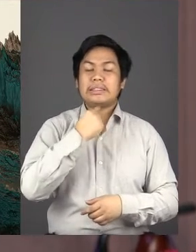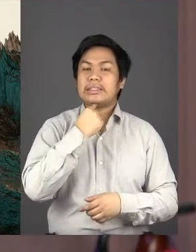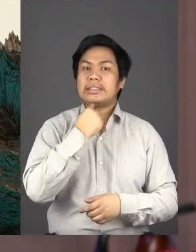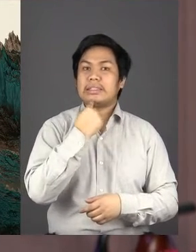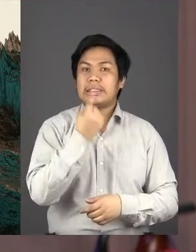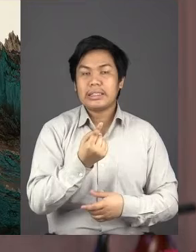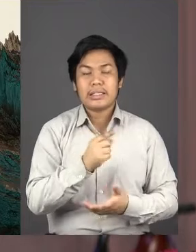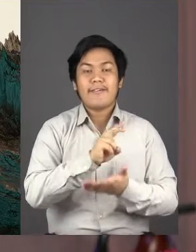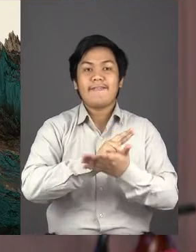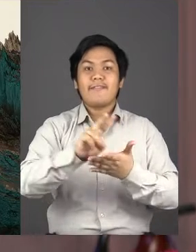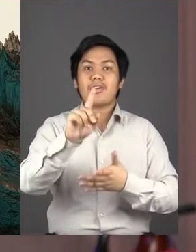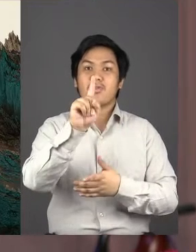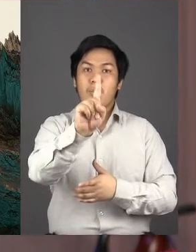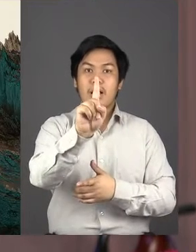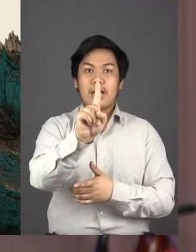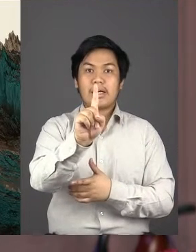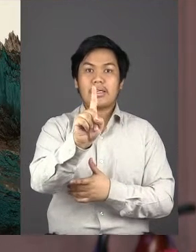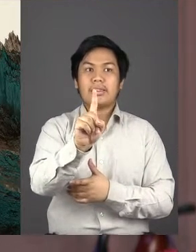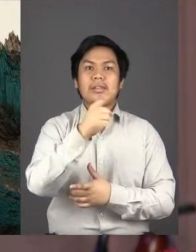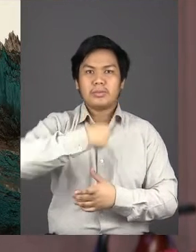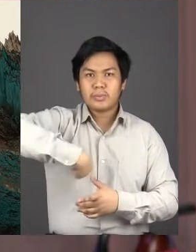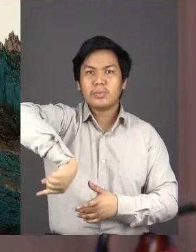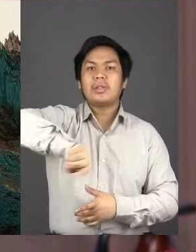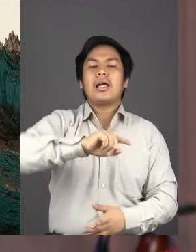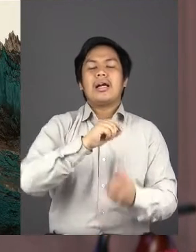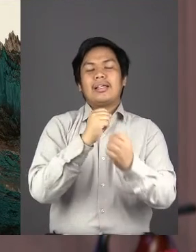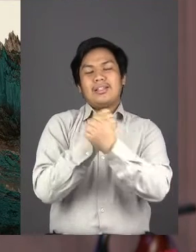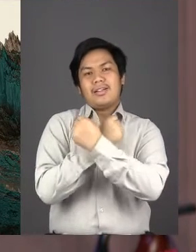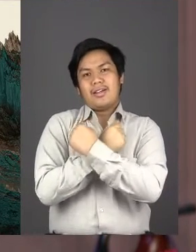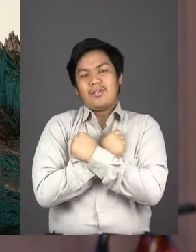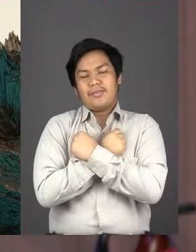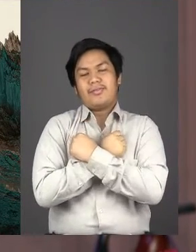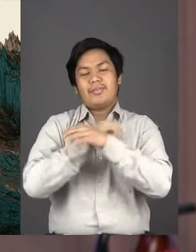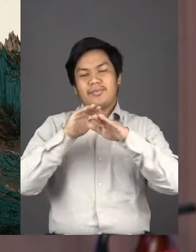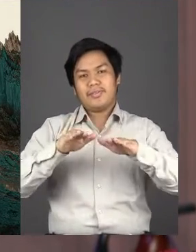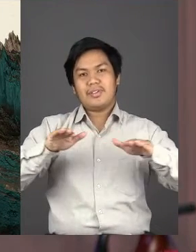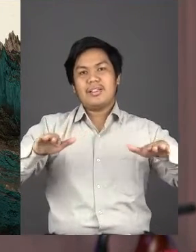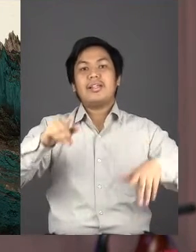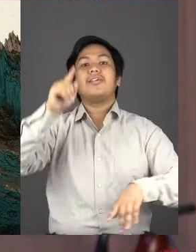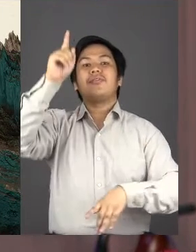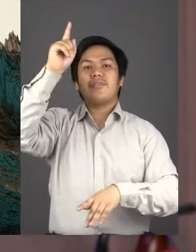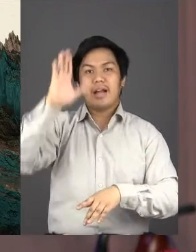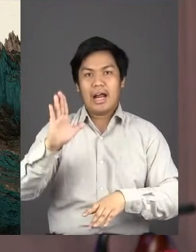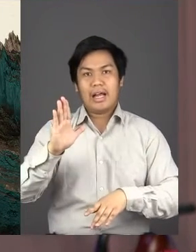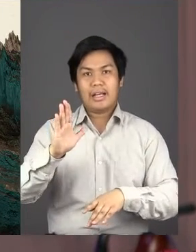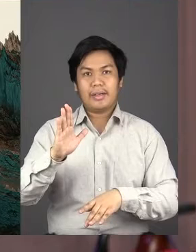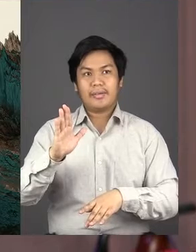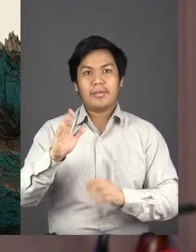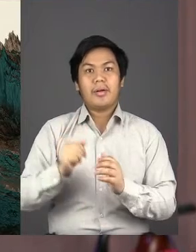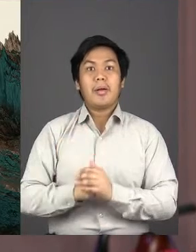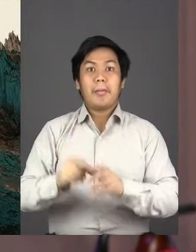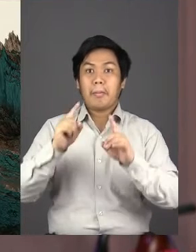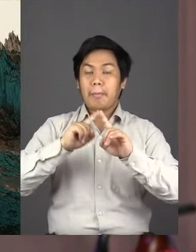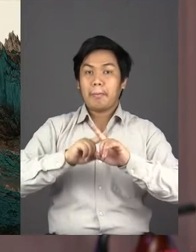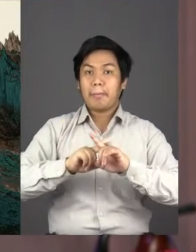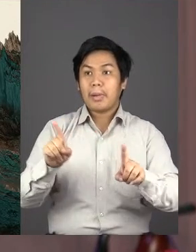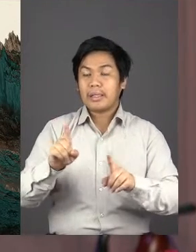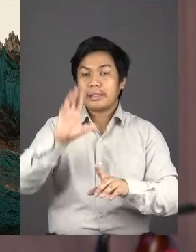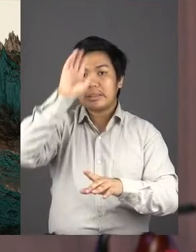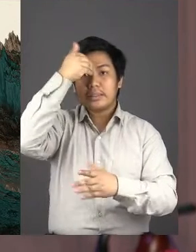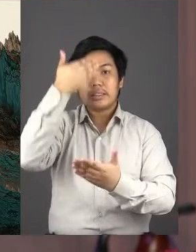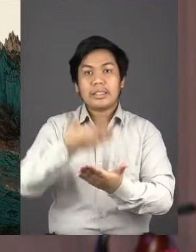1, tayo po ay beloved children of God. Pero yung mga sons